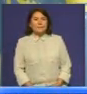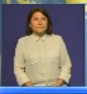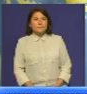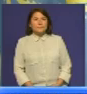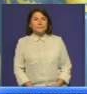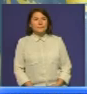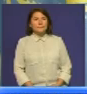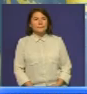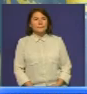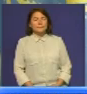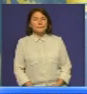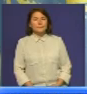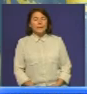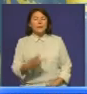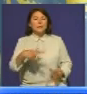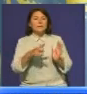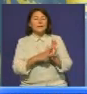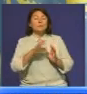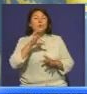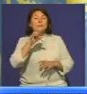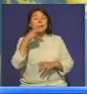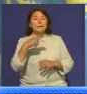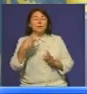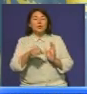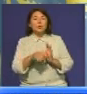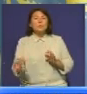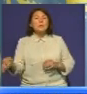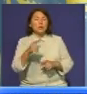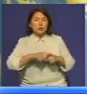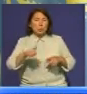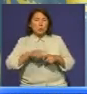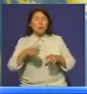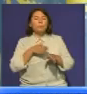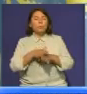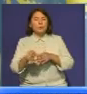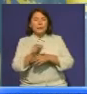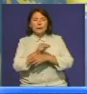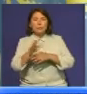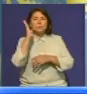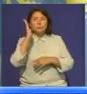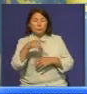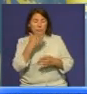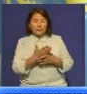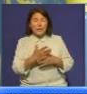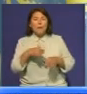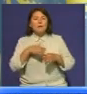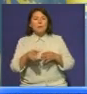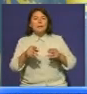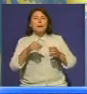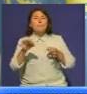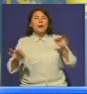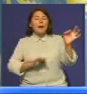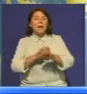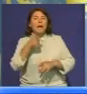я глава 38 сад двадцать шестом микрорайоне скоро будет полностью отремонтирован мы реализуем про акт в